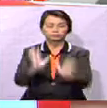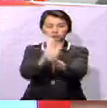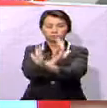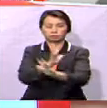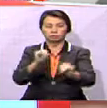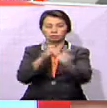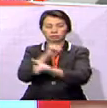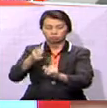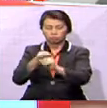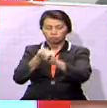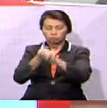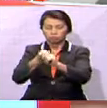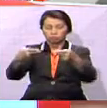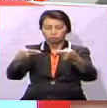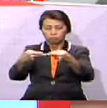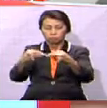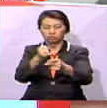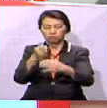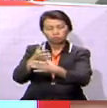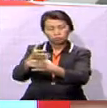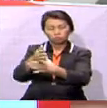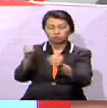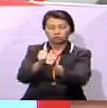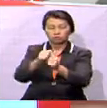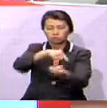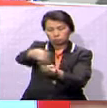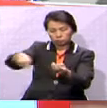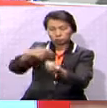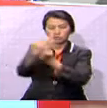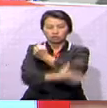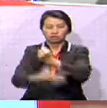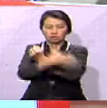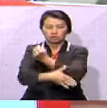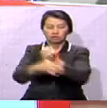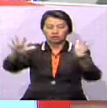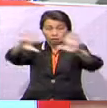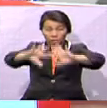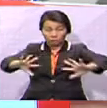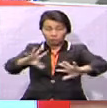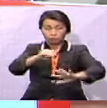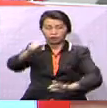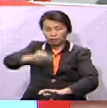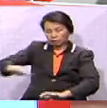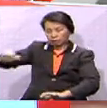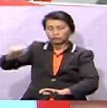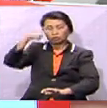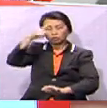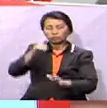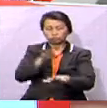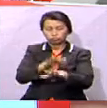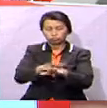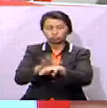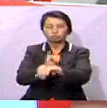Sarawak perlu mengukuhkan hubungan dua hala dan perkongsiannya dalam kalangan negara-negara di rantau ASEAN dan Asia untuk memperhebatkan